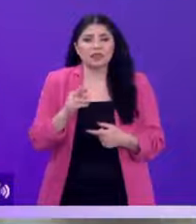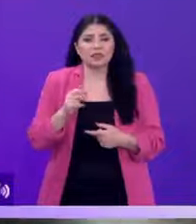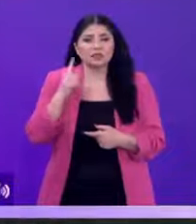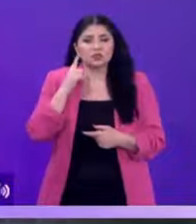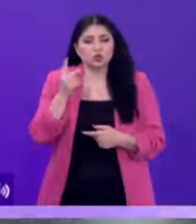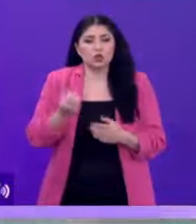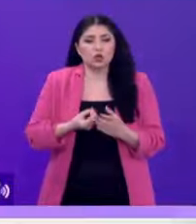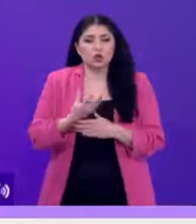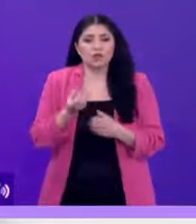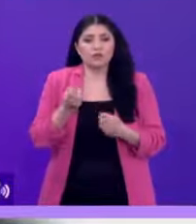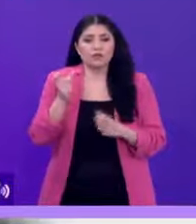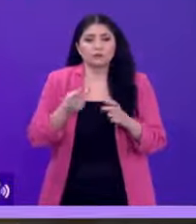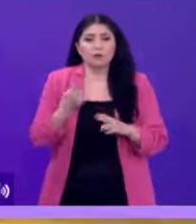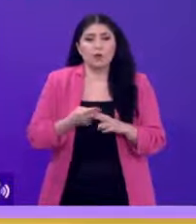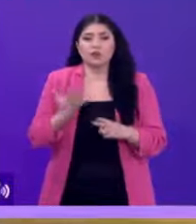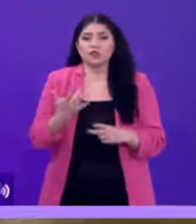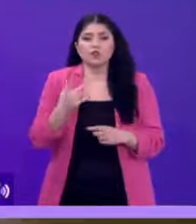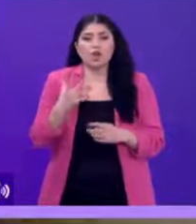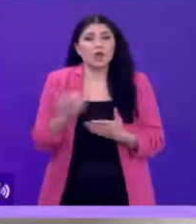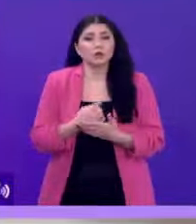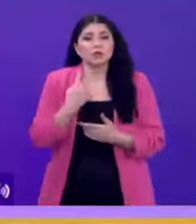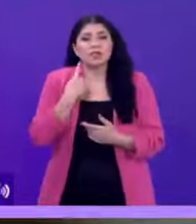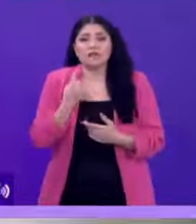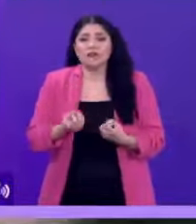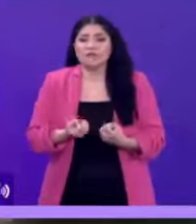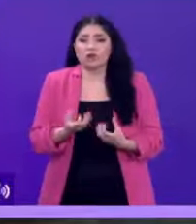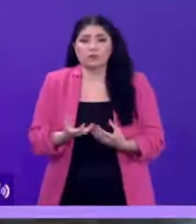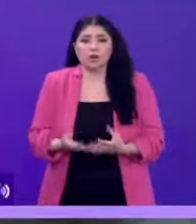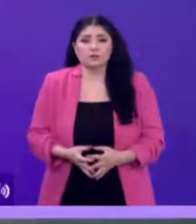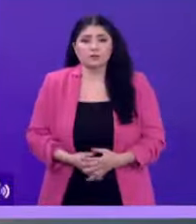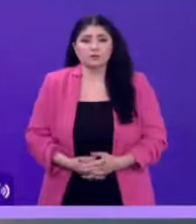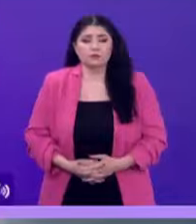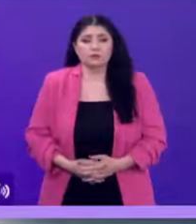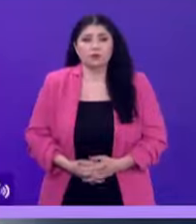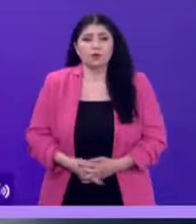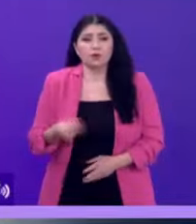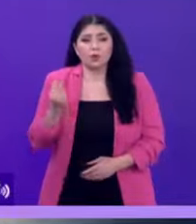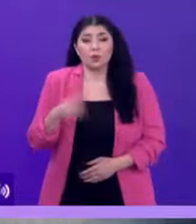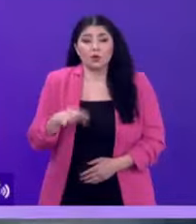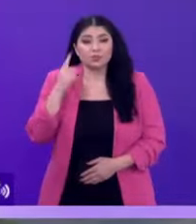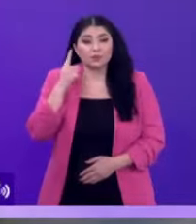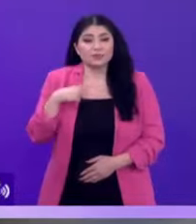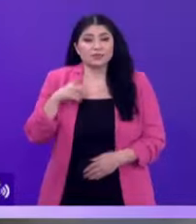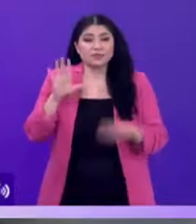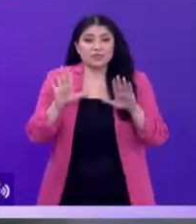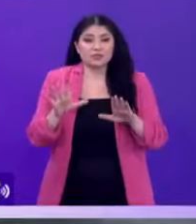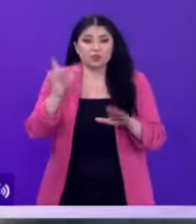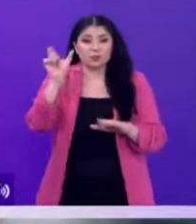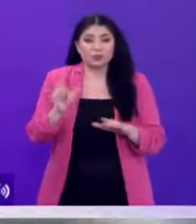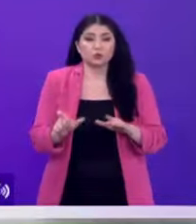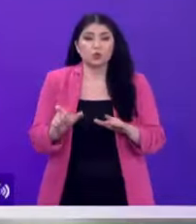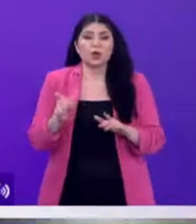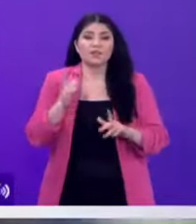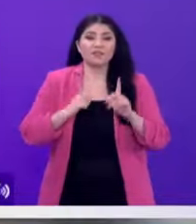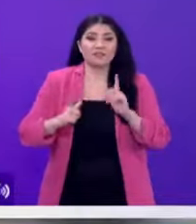noi despre pacienți. Carla, ce ai reușit să afli? Bun găsit. Știm că sunt 10 victime, sunt conștiente, dar